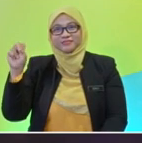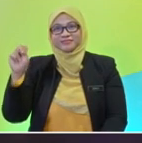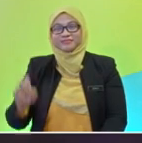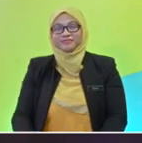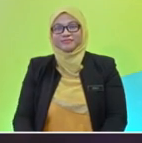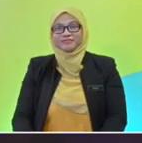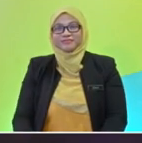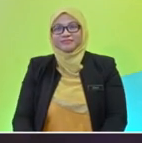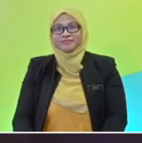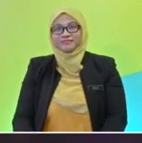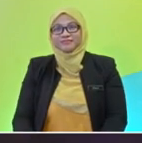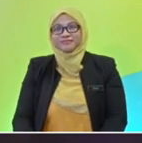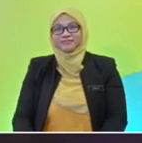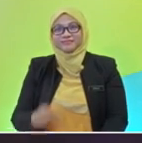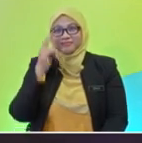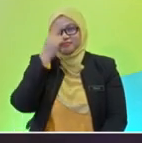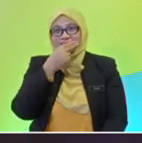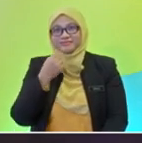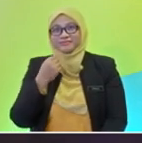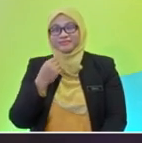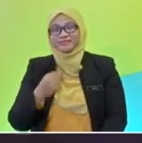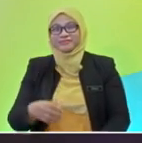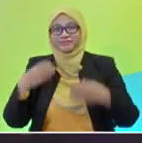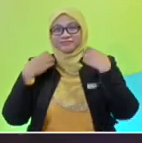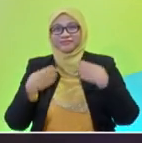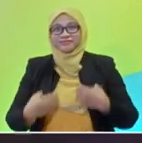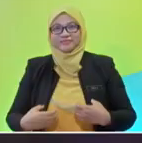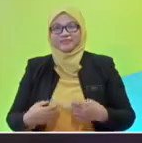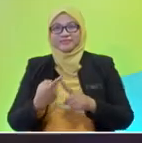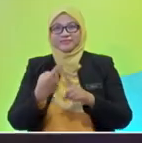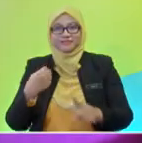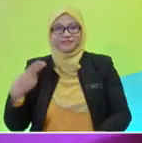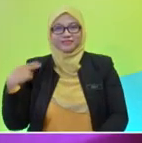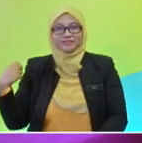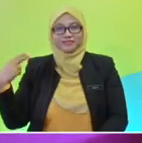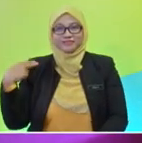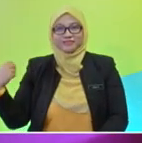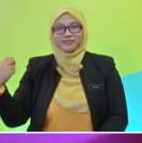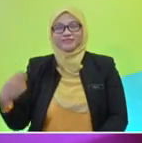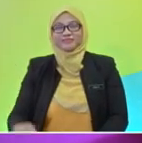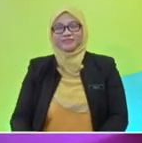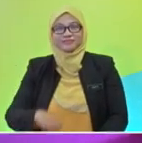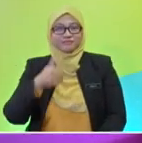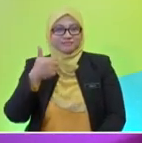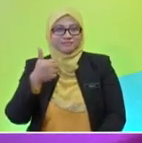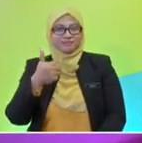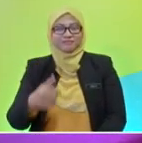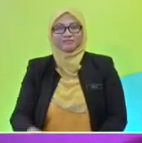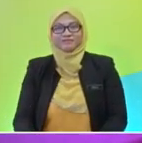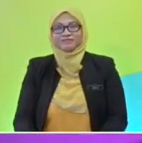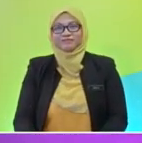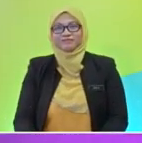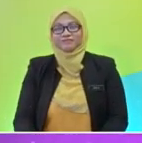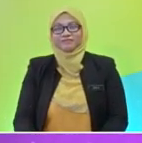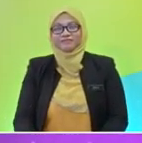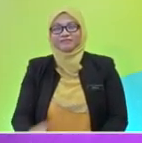Cikgu Alfian kita hari ini. Kalau nak tahu, selempang ini didatangkan khas dari Indonesia. Menarik Cikgu. Saya suka dengan seni yang